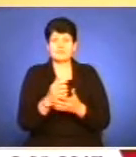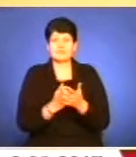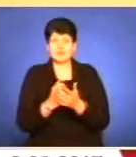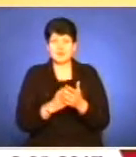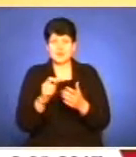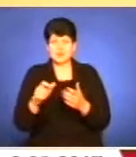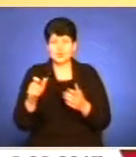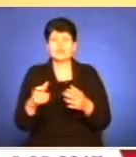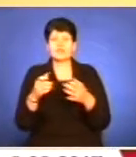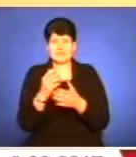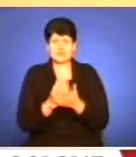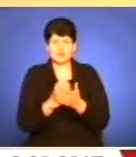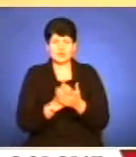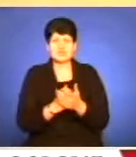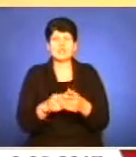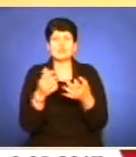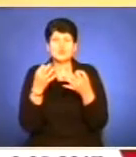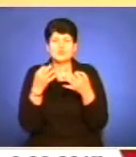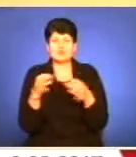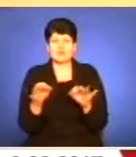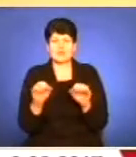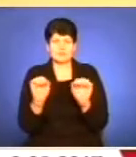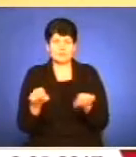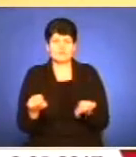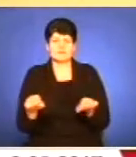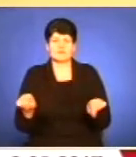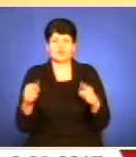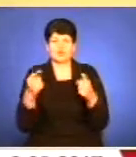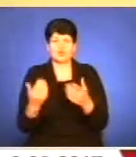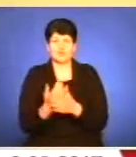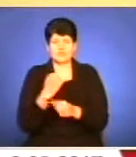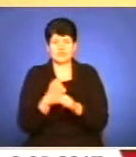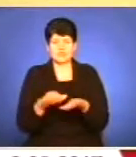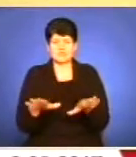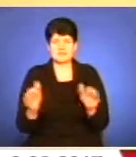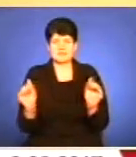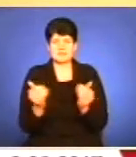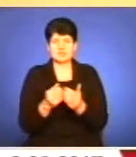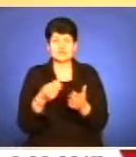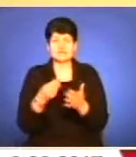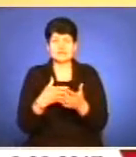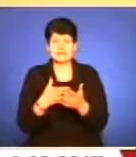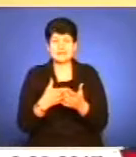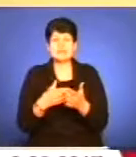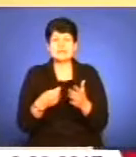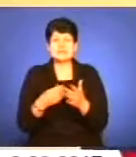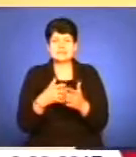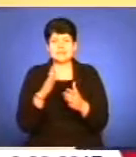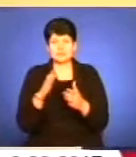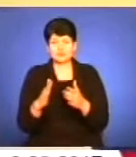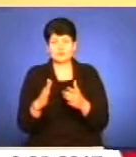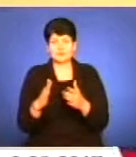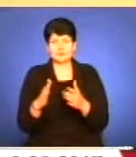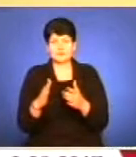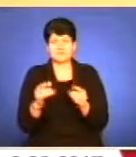який дозволить створювати нові робочі місця, зменшити тарифи, тобто тарифи будуть на альтернативних